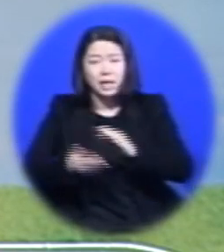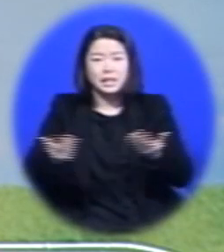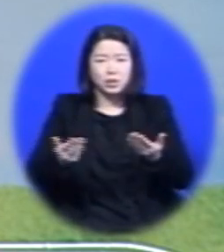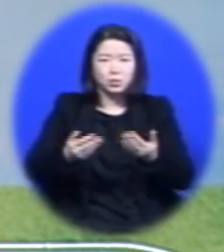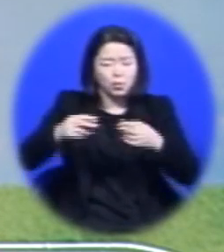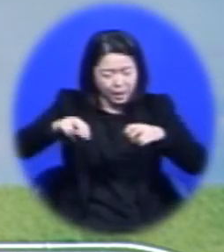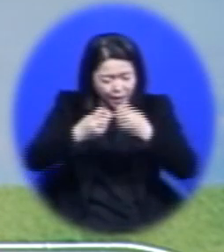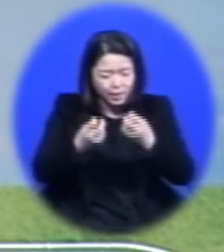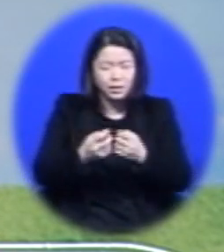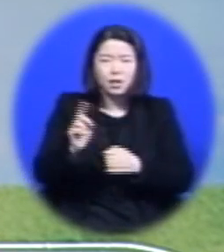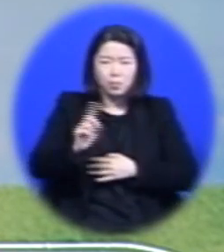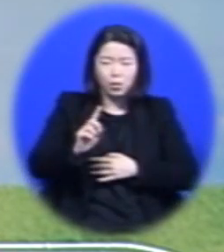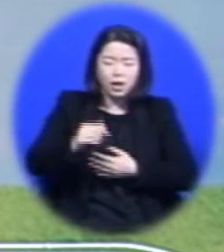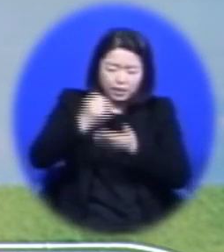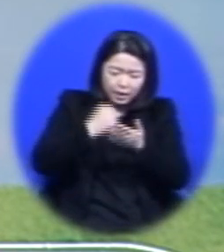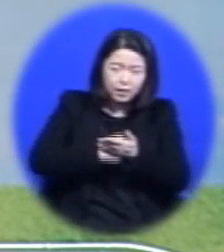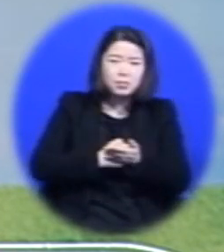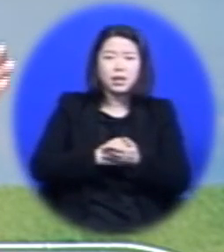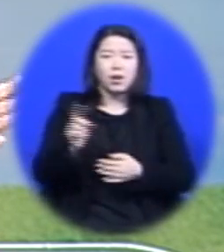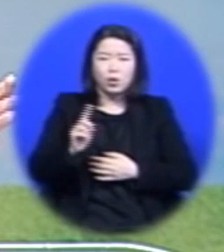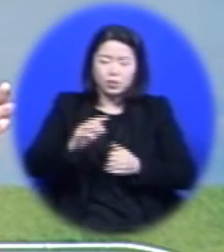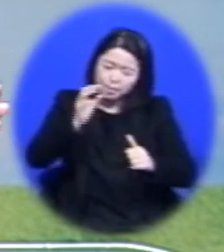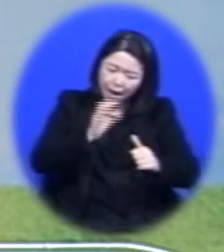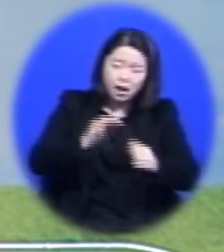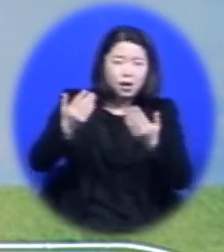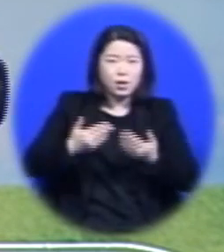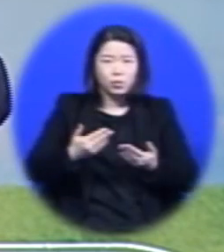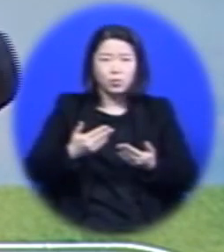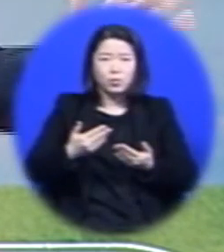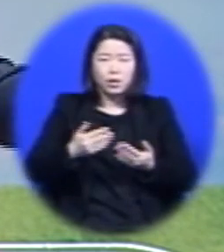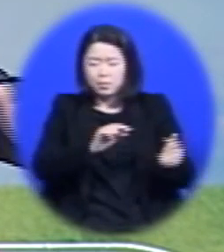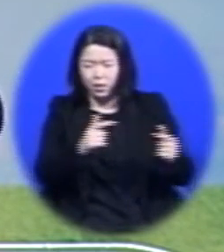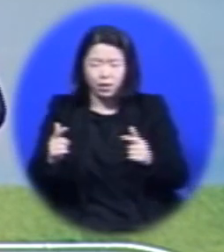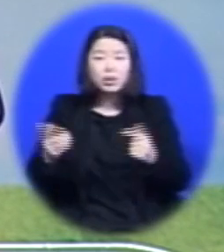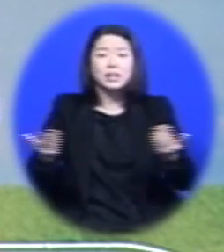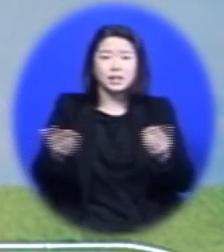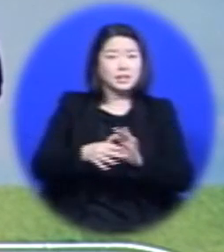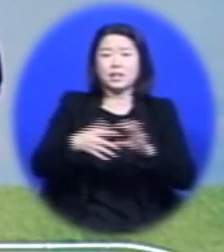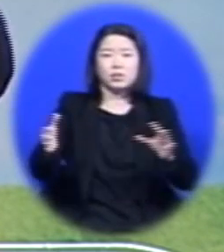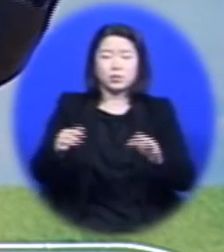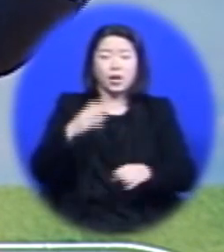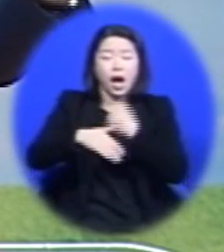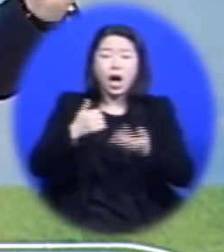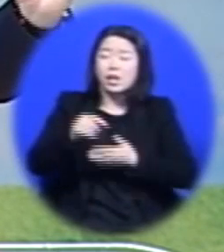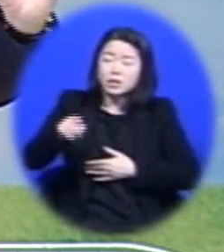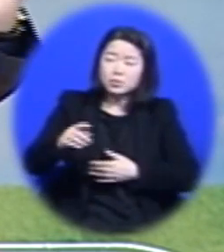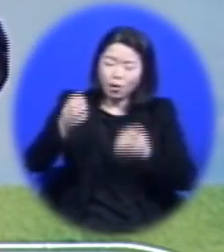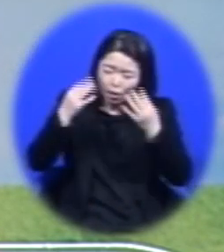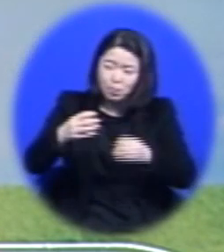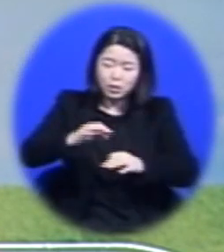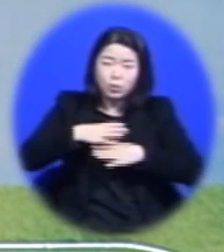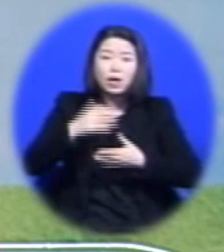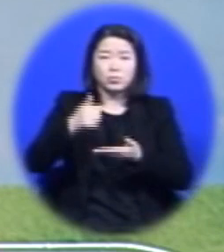깨지는 일도 있고 뭐 난감한 일도 있고 뭐 어떤 때는 박해도 받고 상관 없어요 나는 하나님 그분이 얼른 건 안 올라오신